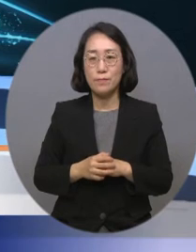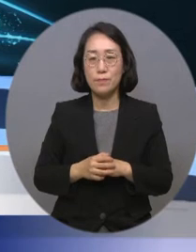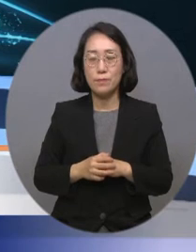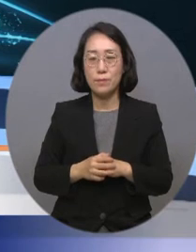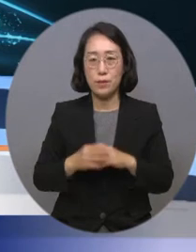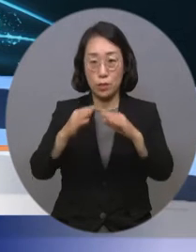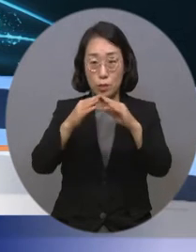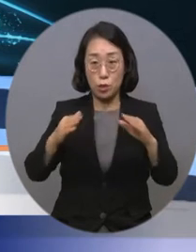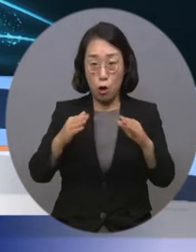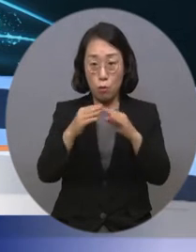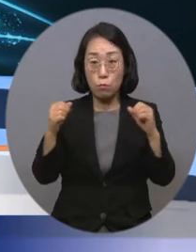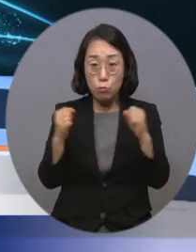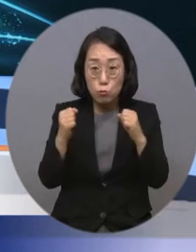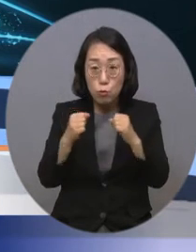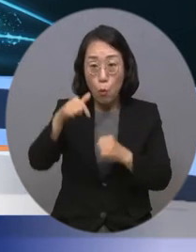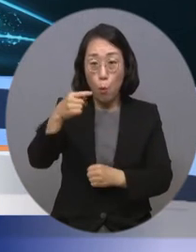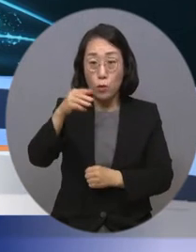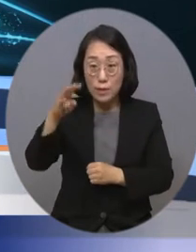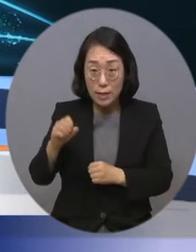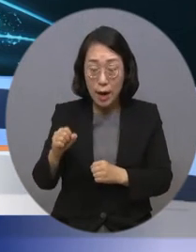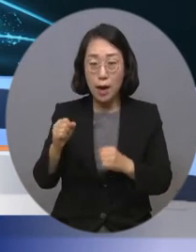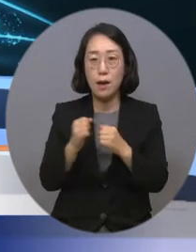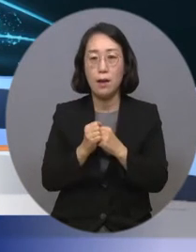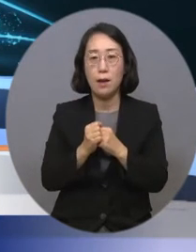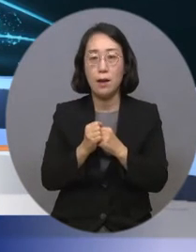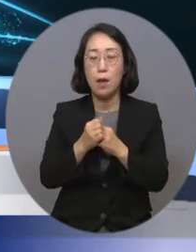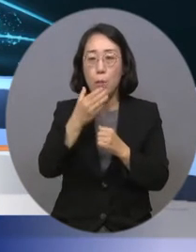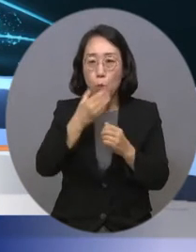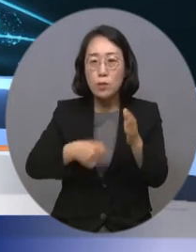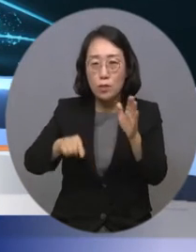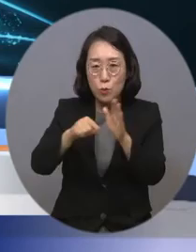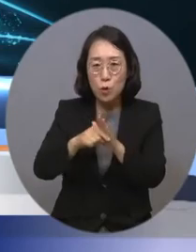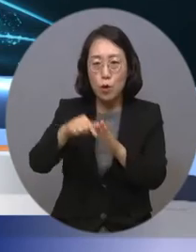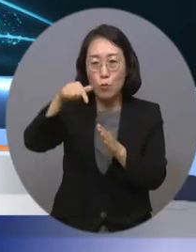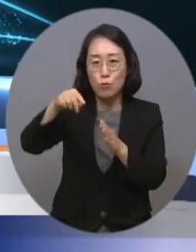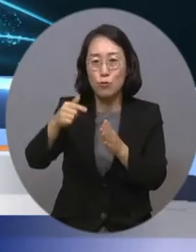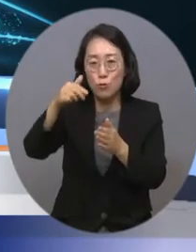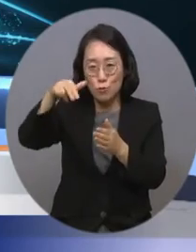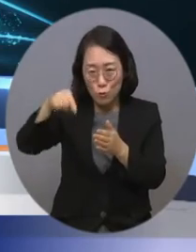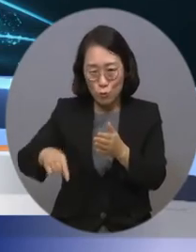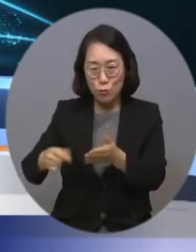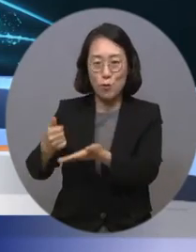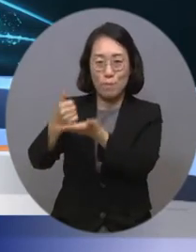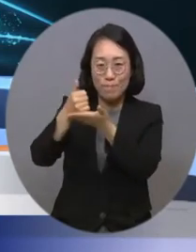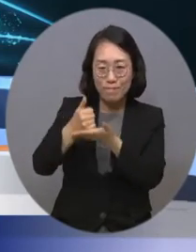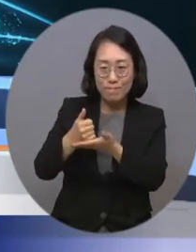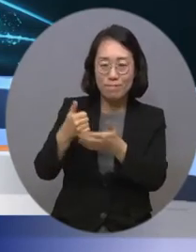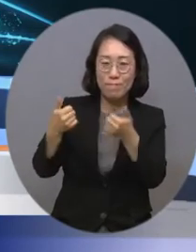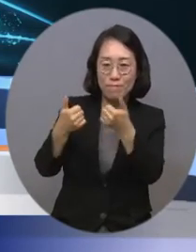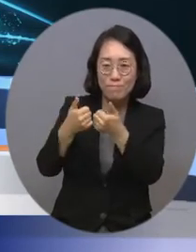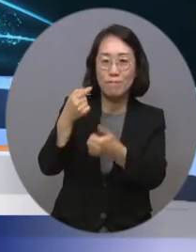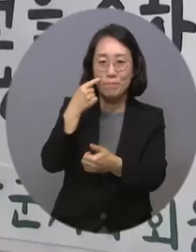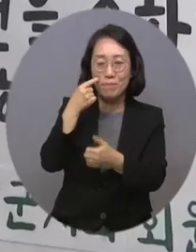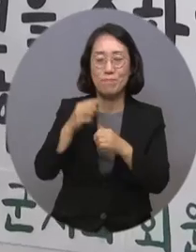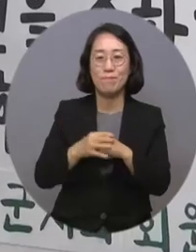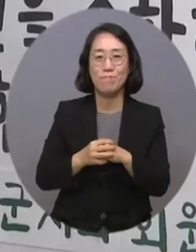전북 고창의 복지를 위해 앞장서는 유기상 고창 군수를 복지TV 뉴스가 만나봤습니다.